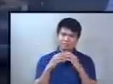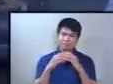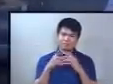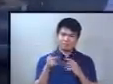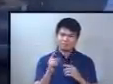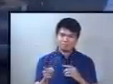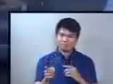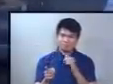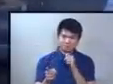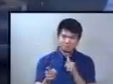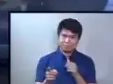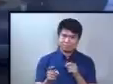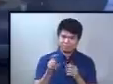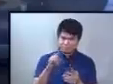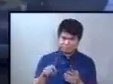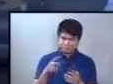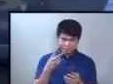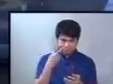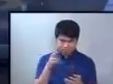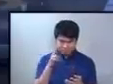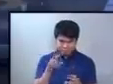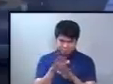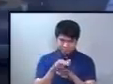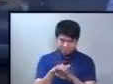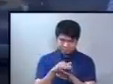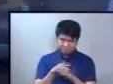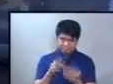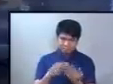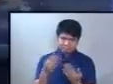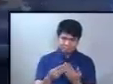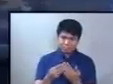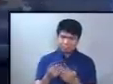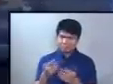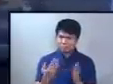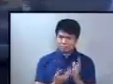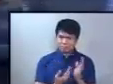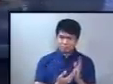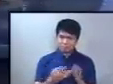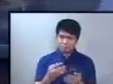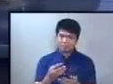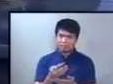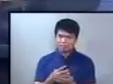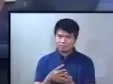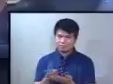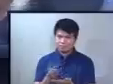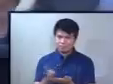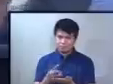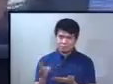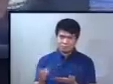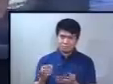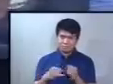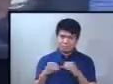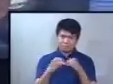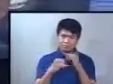naman hindi raw dapat pinupuna ang mabagal na usad ng programa. Katunayan, kung gasto sa infrastruktura ang usapan, malayo